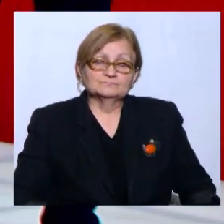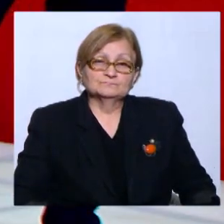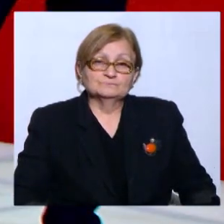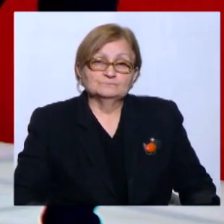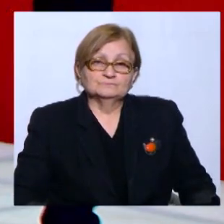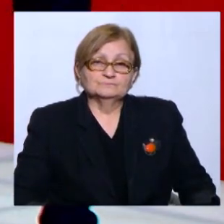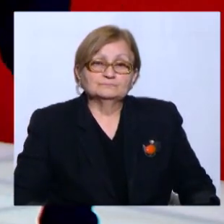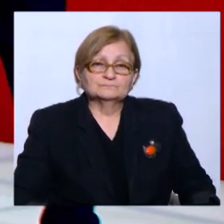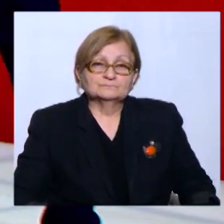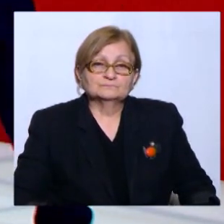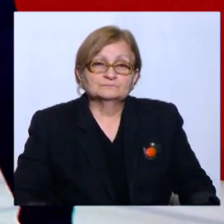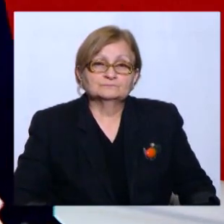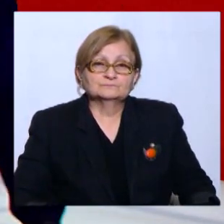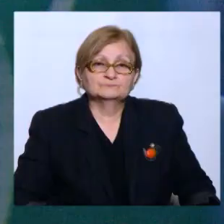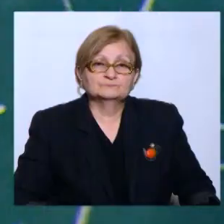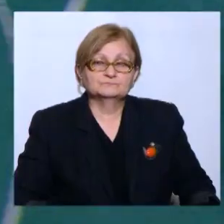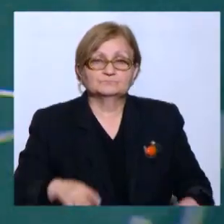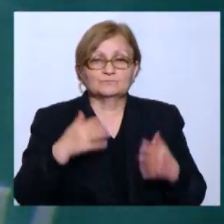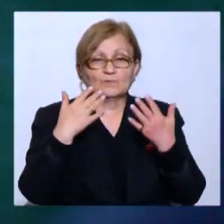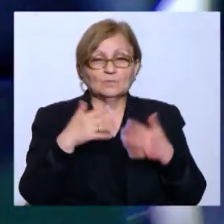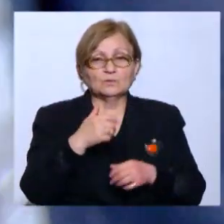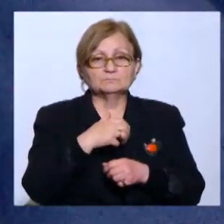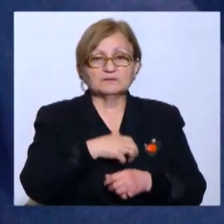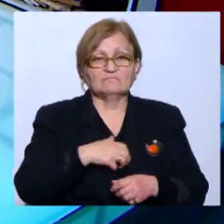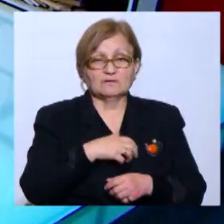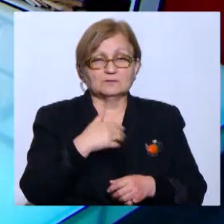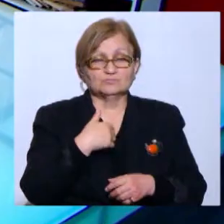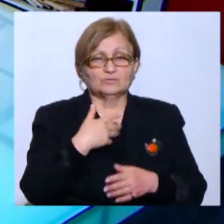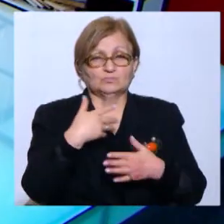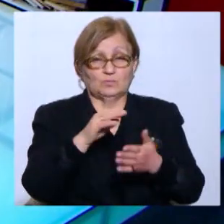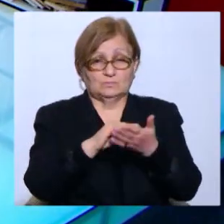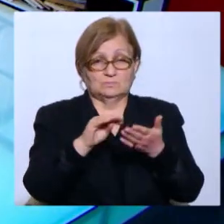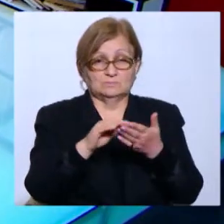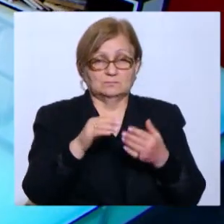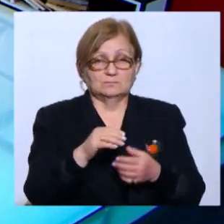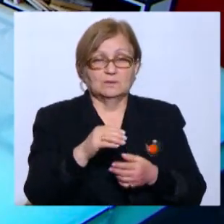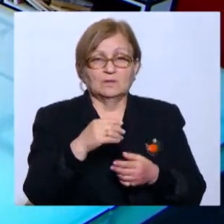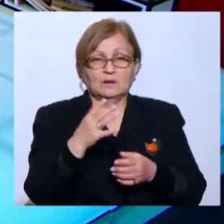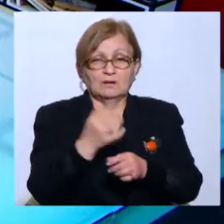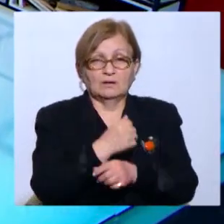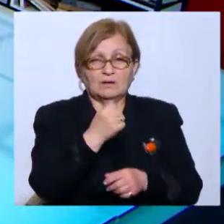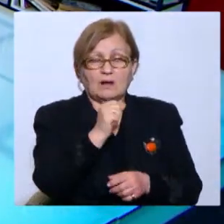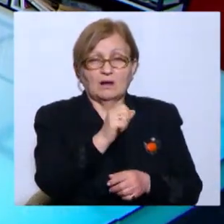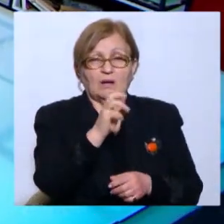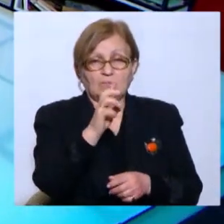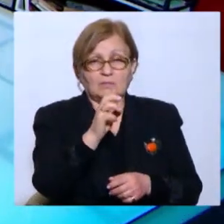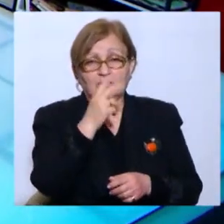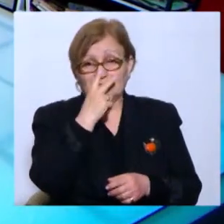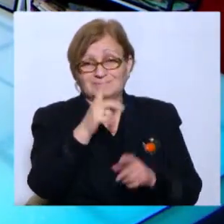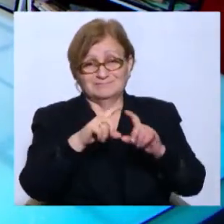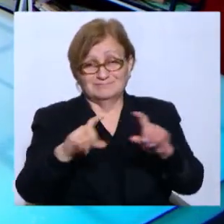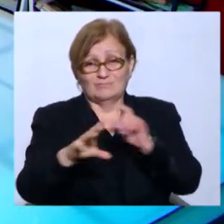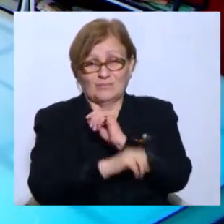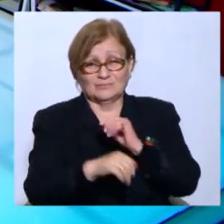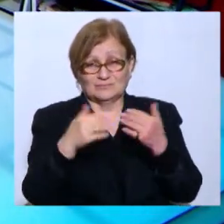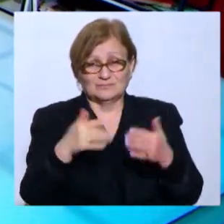რადგან თავარი ფორმულა უკვე მიღწეულია. თუ ჩვენ გვაქვს c კვადრატი უდრის a კვადრატი + b კვადრატი - 2ab cosinus c,